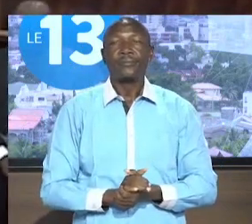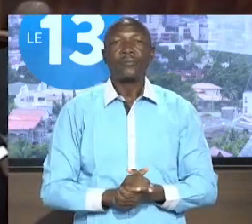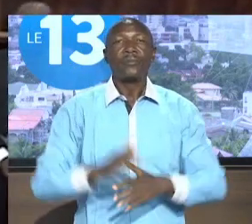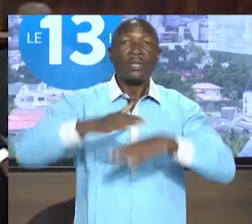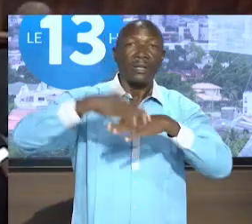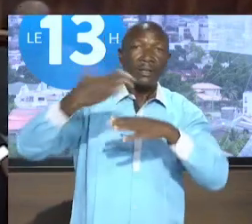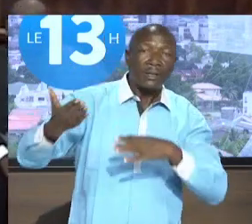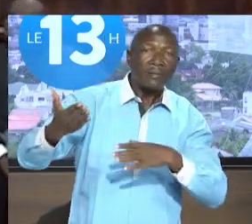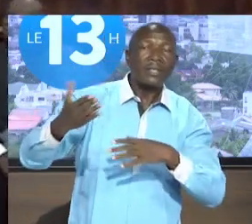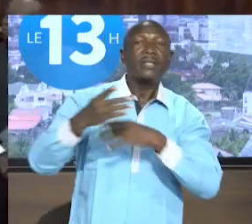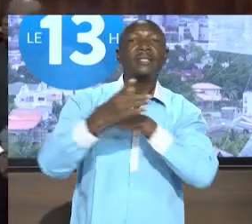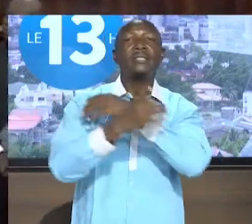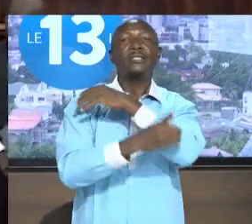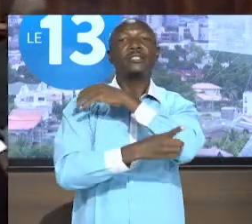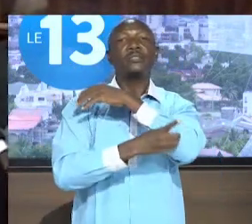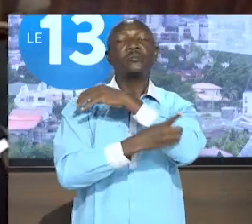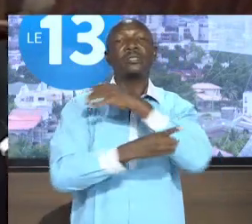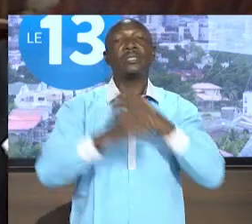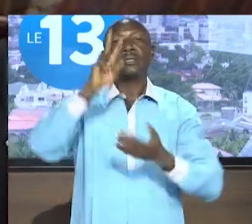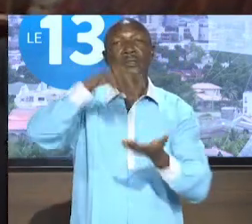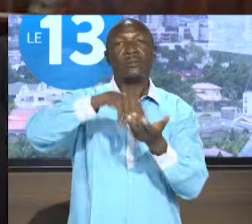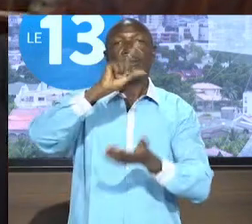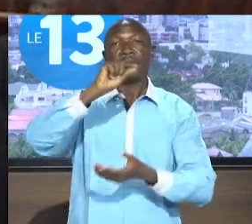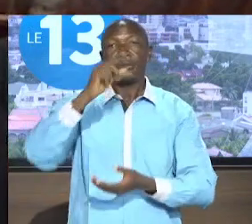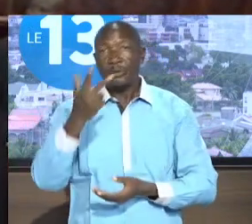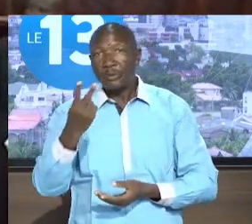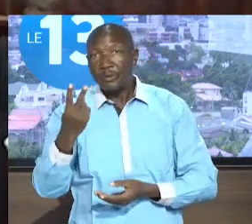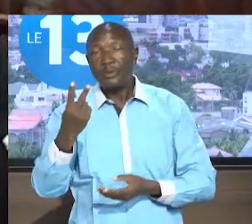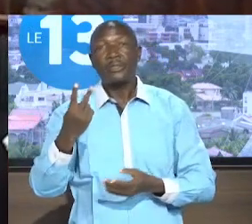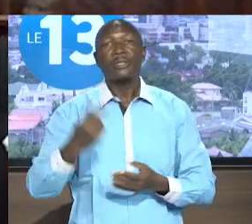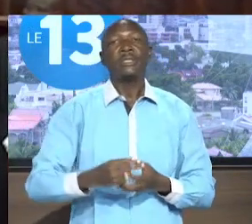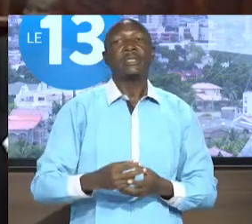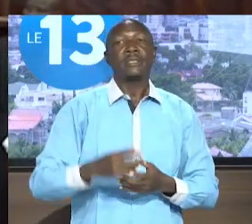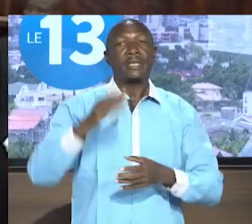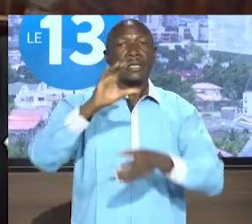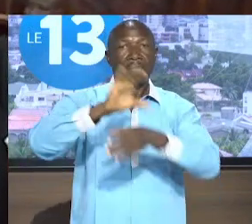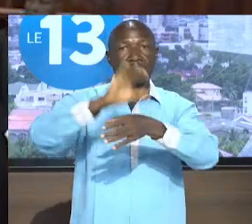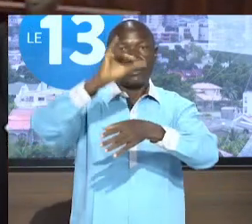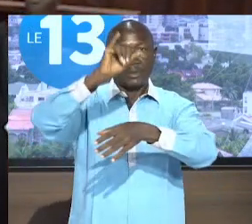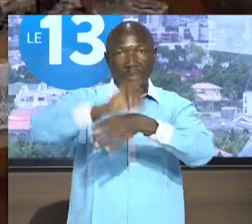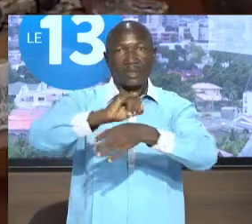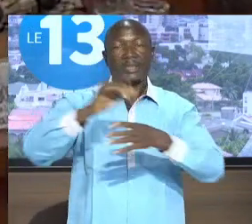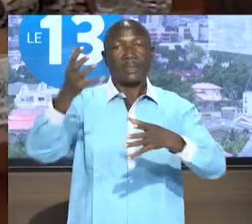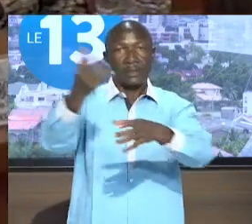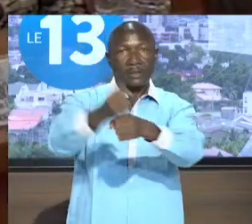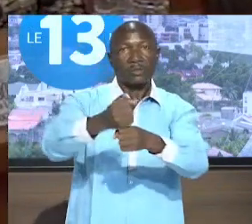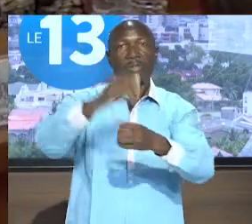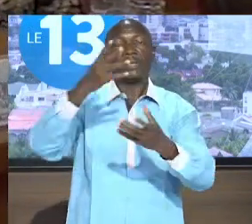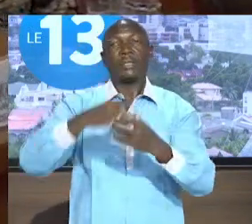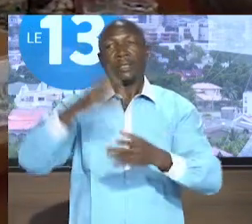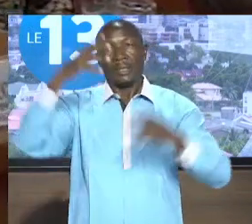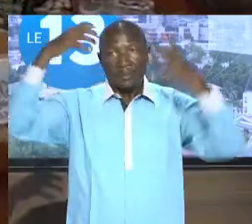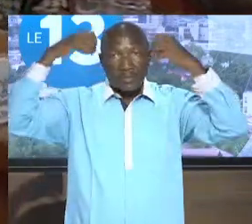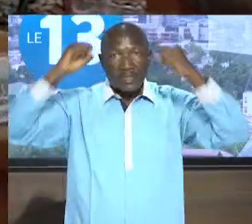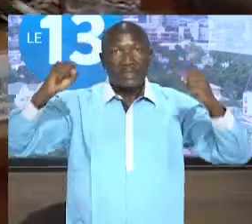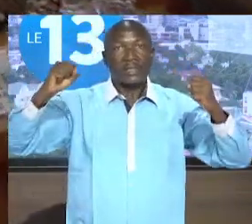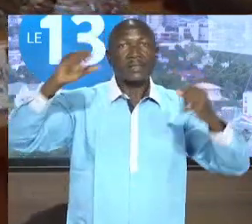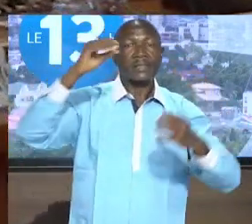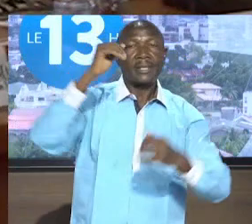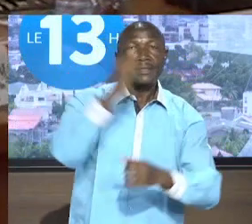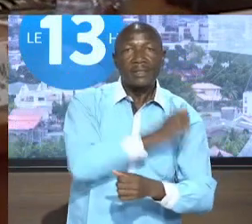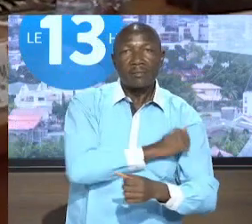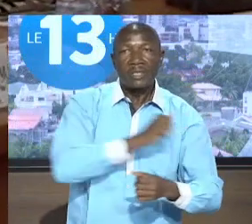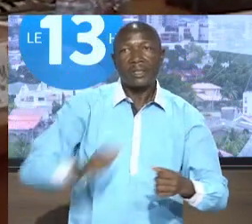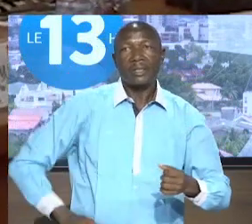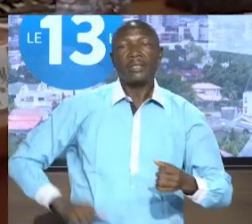Après Djibouti en 2022, c'est Abidjan qui accueille cette année les présidents d'assemblées et de sections de la